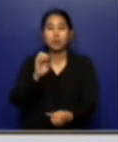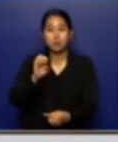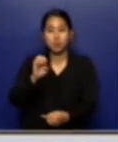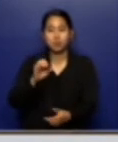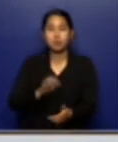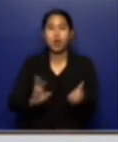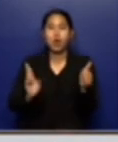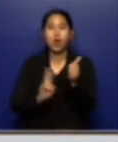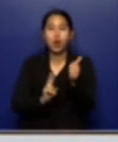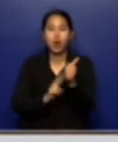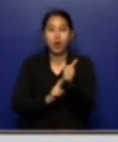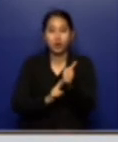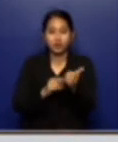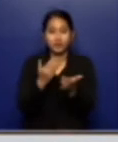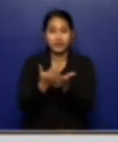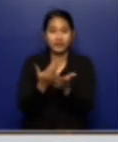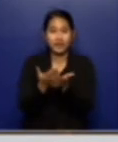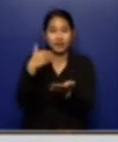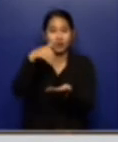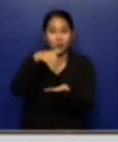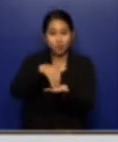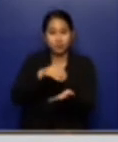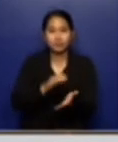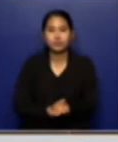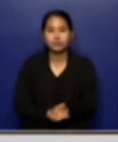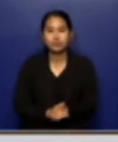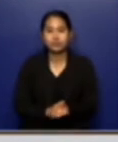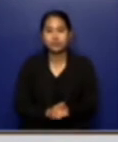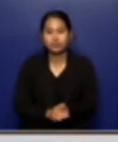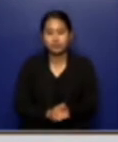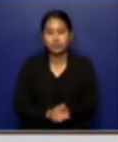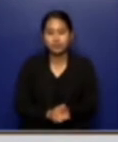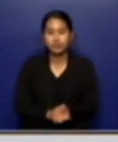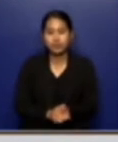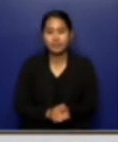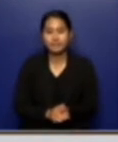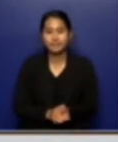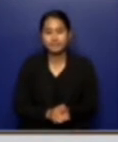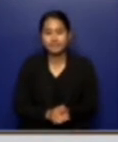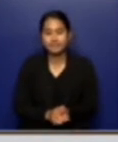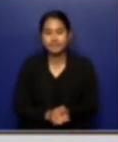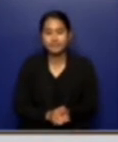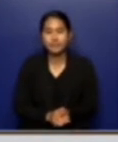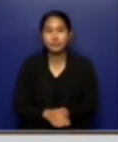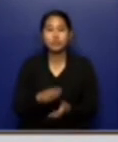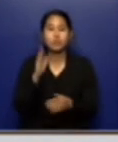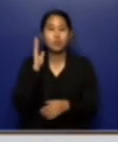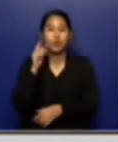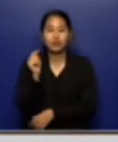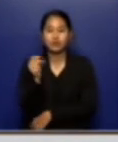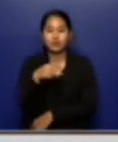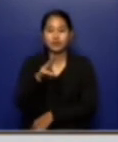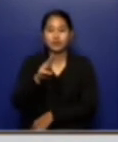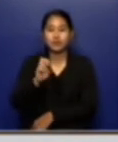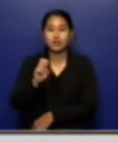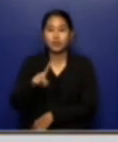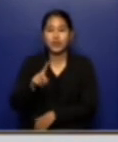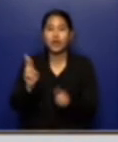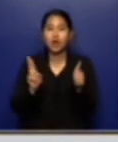ผู้อำนวยการสำนักงบแทนผู้อำนวยการสำนักงบประมาณท่านทวีรองอธิบดีกรมส่งเส